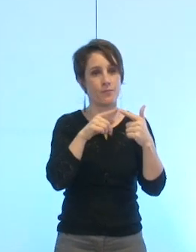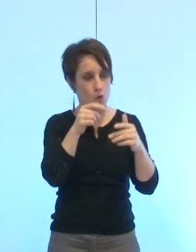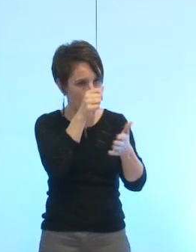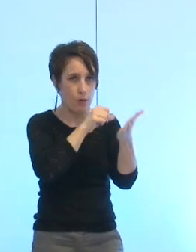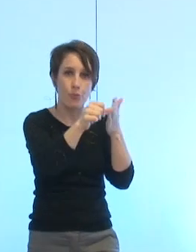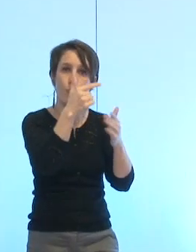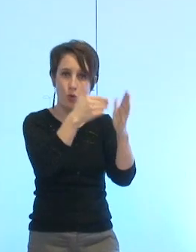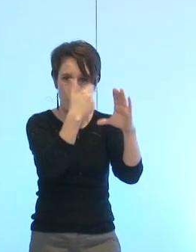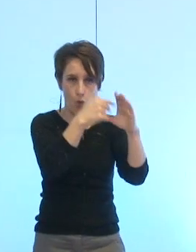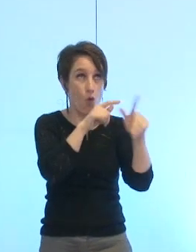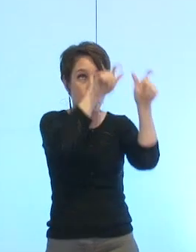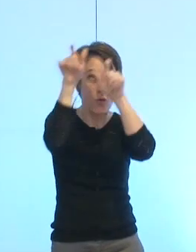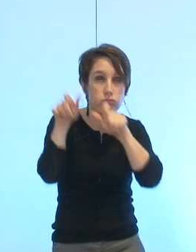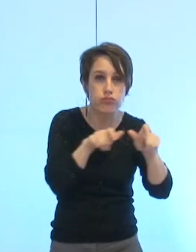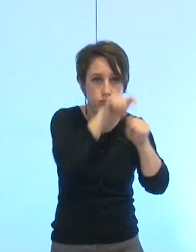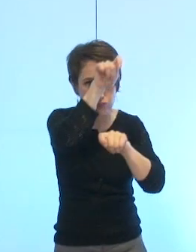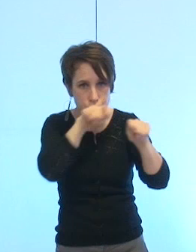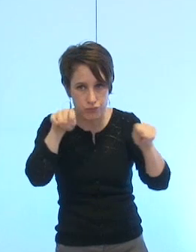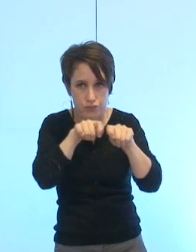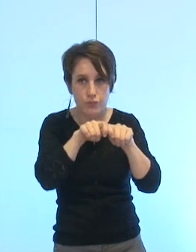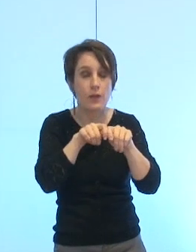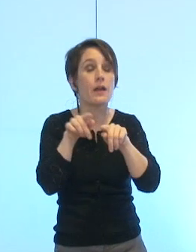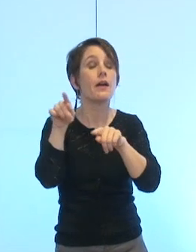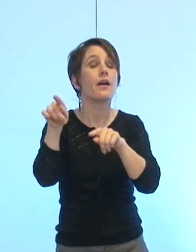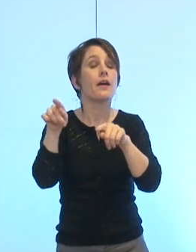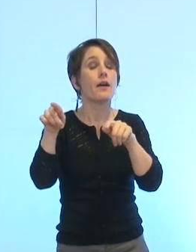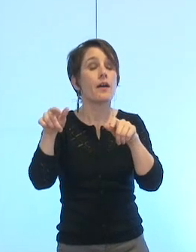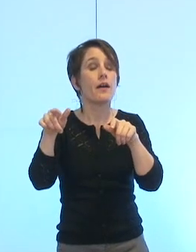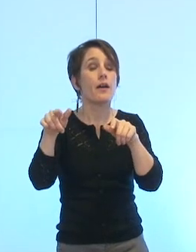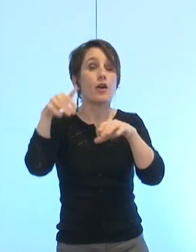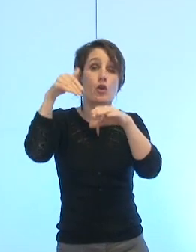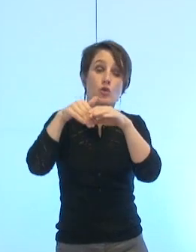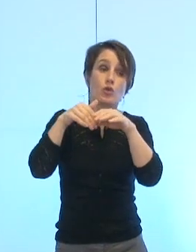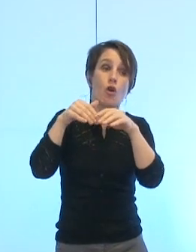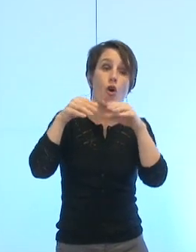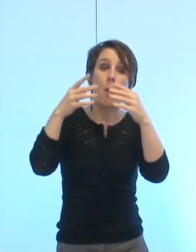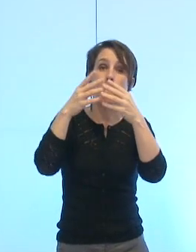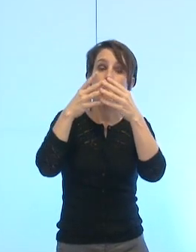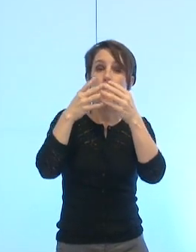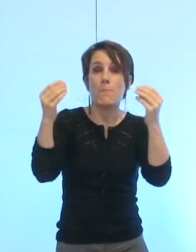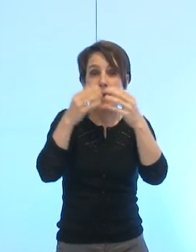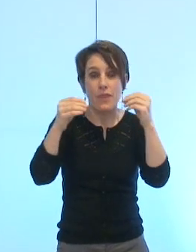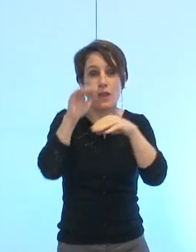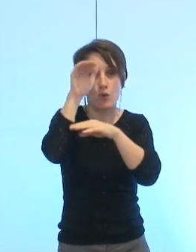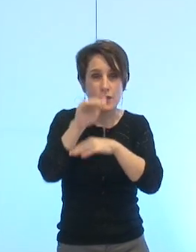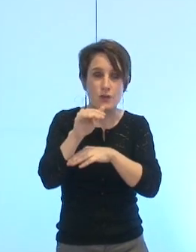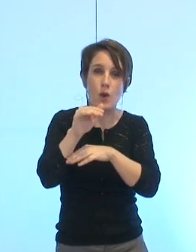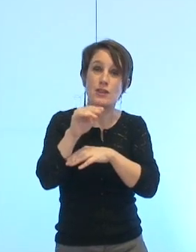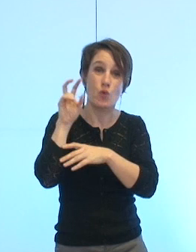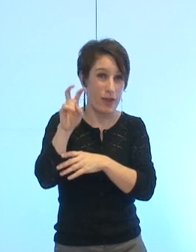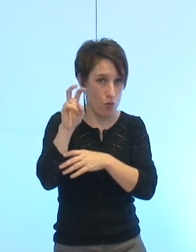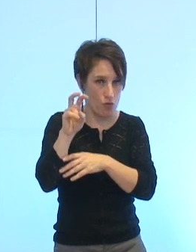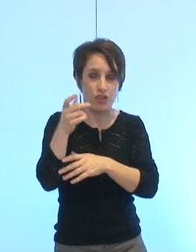2000 si on utilise des matériaux d'isolation écologique biosourcé 5000